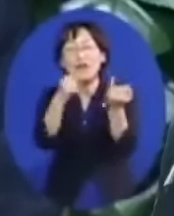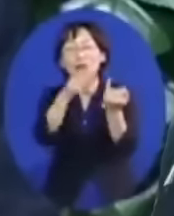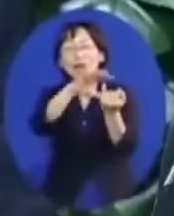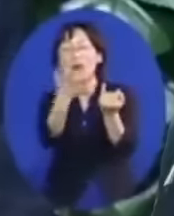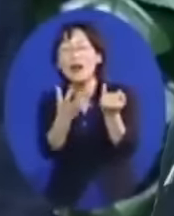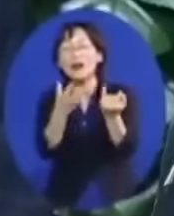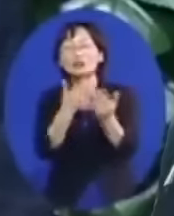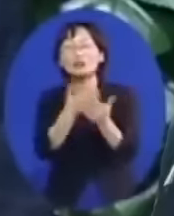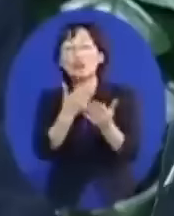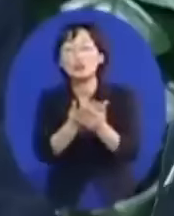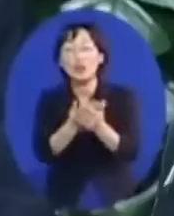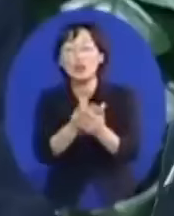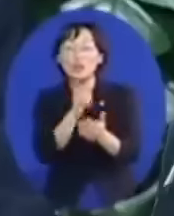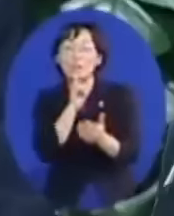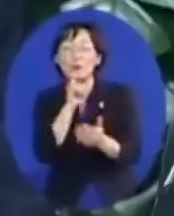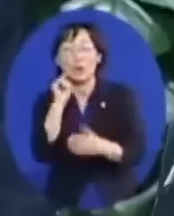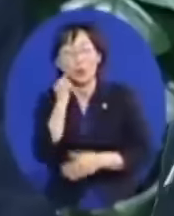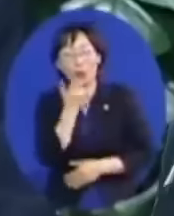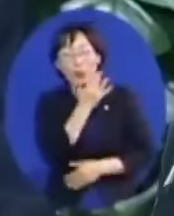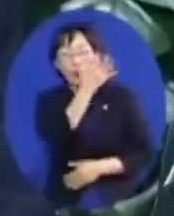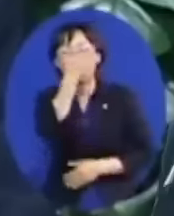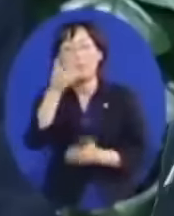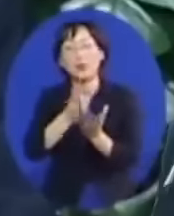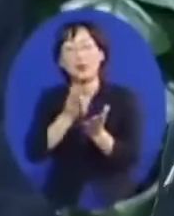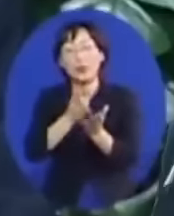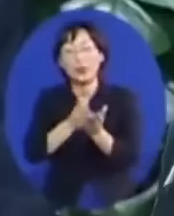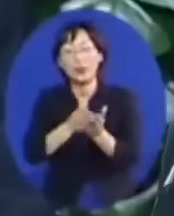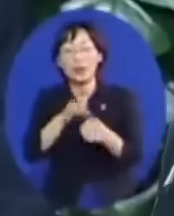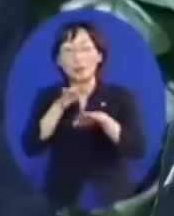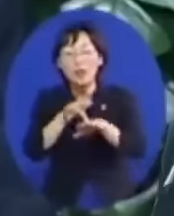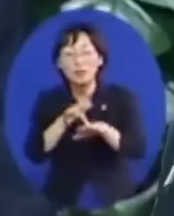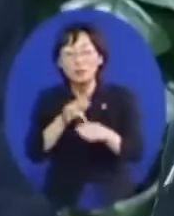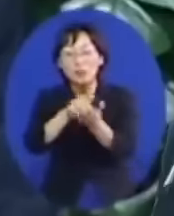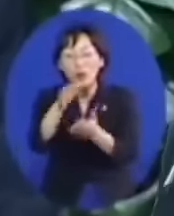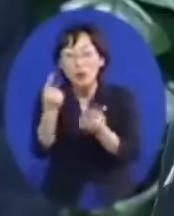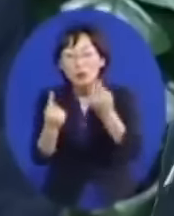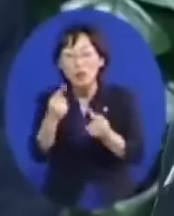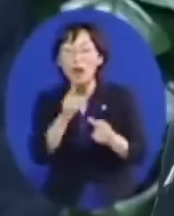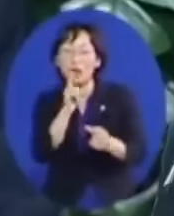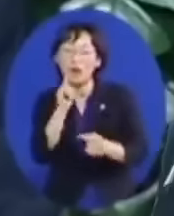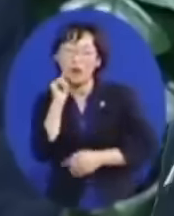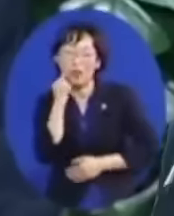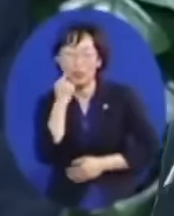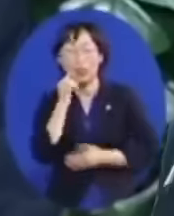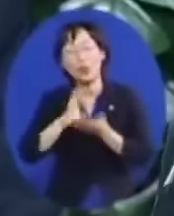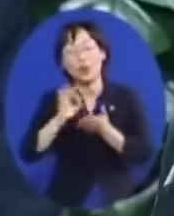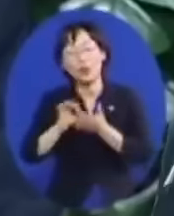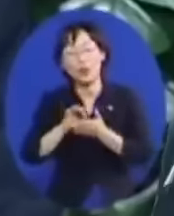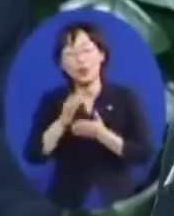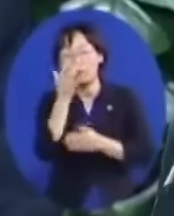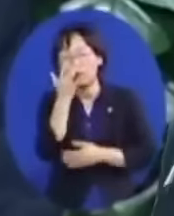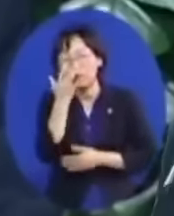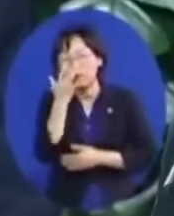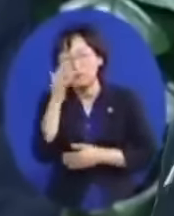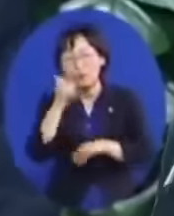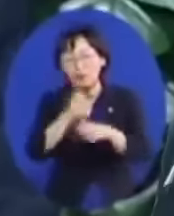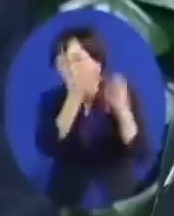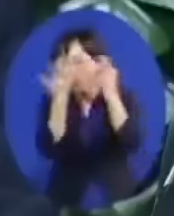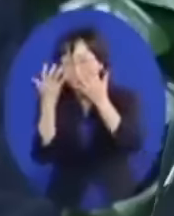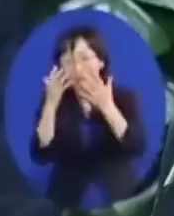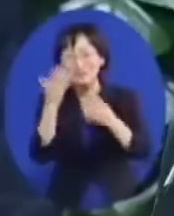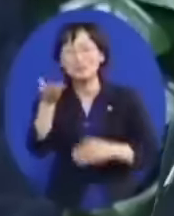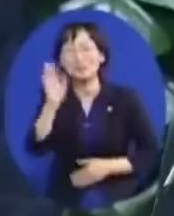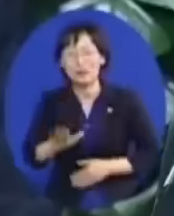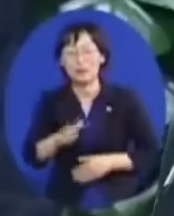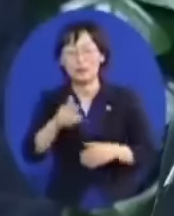주시오 이렇게 수사학을 쓰다 보면 마귀 쫓아낸 것보다도 말 만드는데 정신이 빠져가지고 있어. 무슨 말을 하는지 모릅니다. 그러지 않고